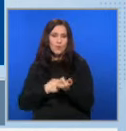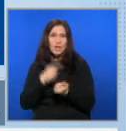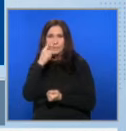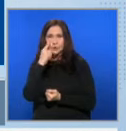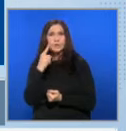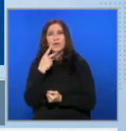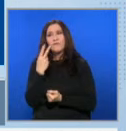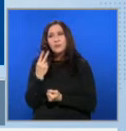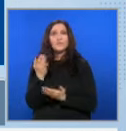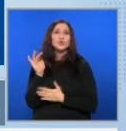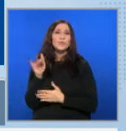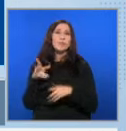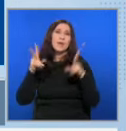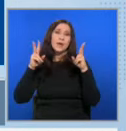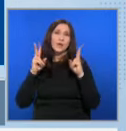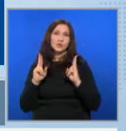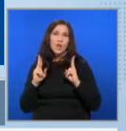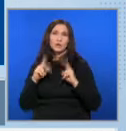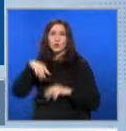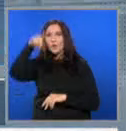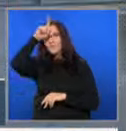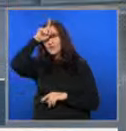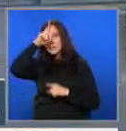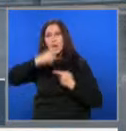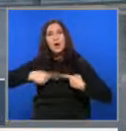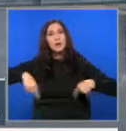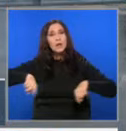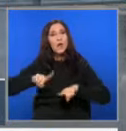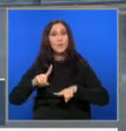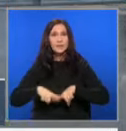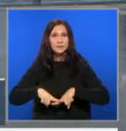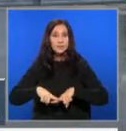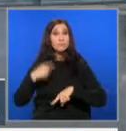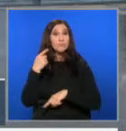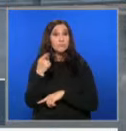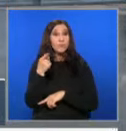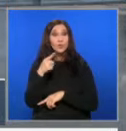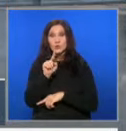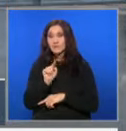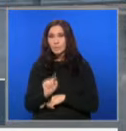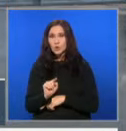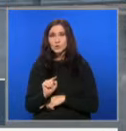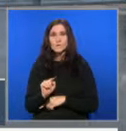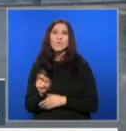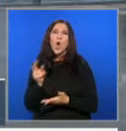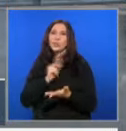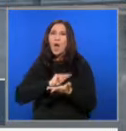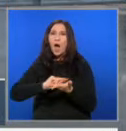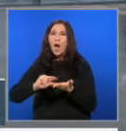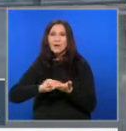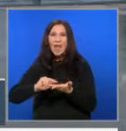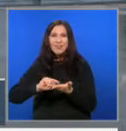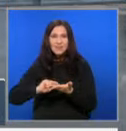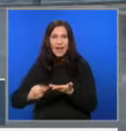да чуем какво ще бъде решението и на Софийският районен съд по този казус. От редакцията